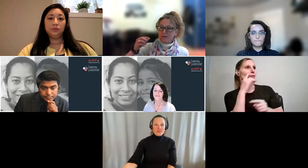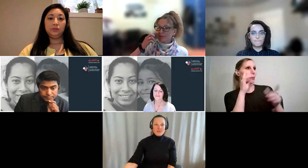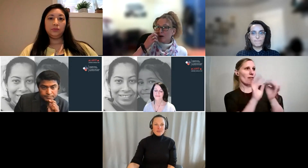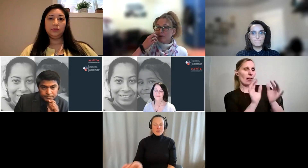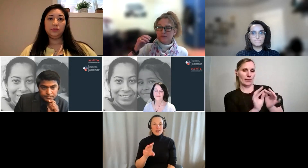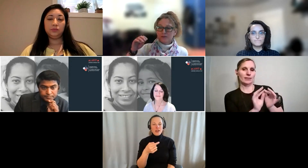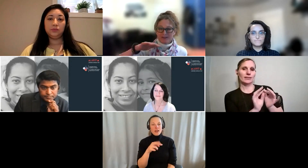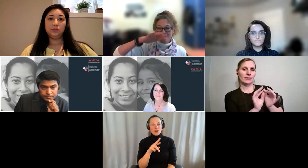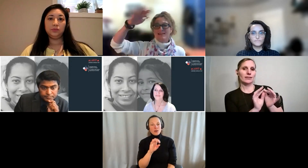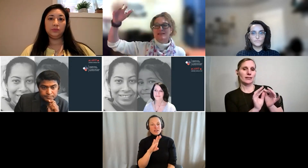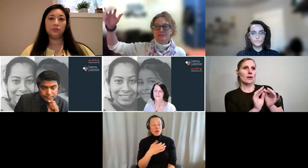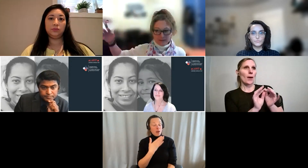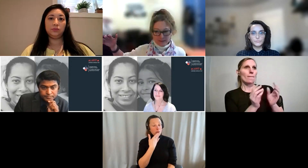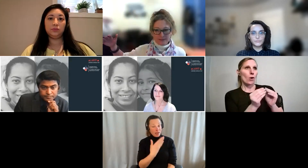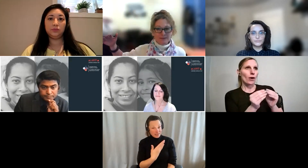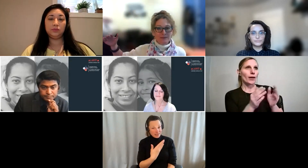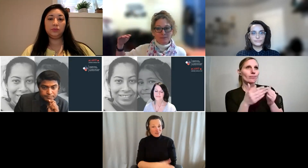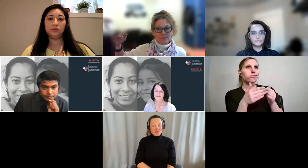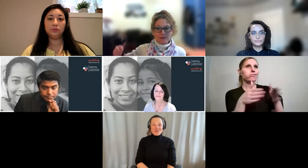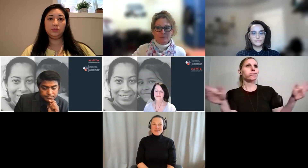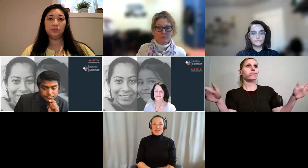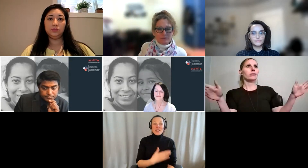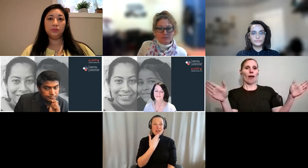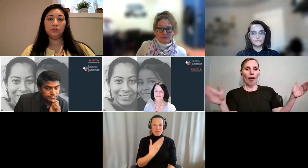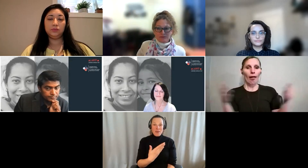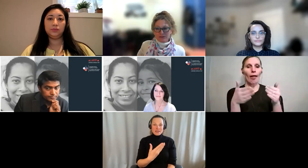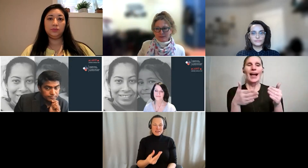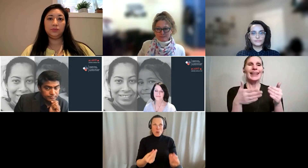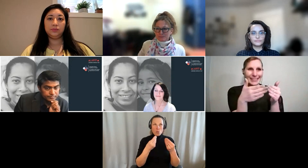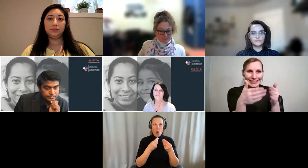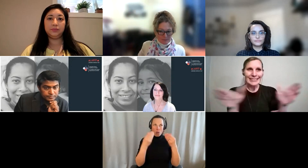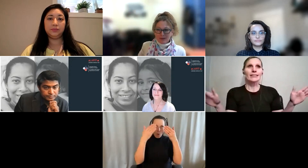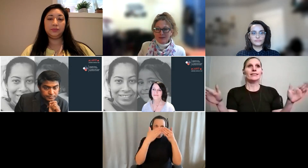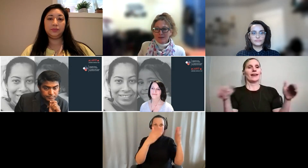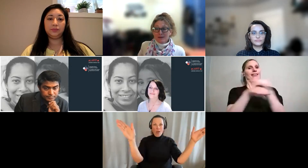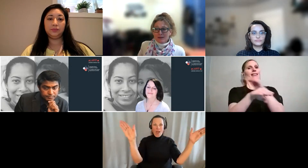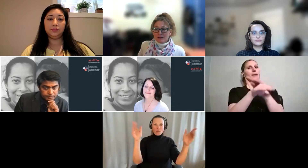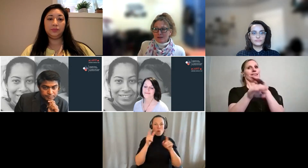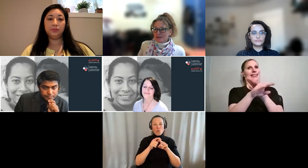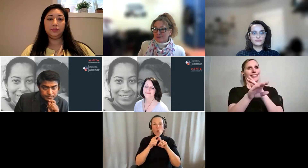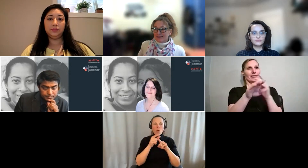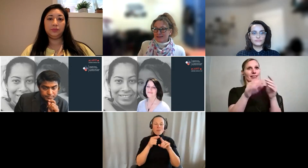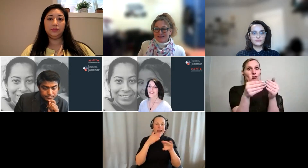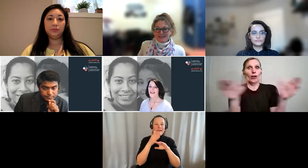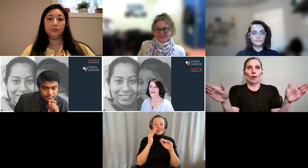Merci d'amener ça, une compréhension plus large, une accessibilité pour eux.